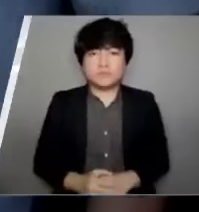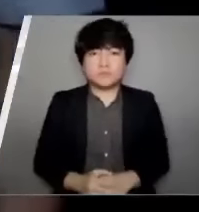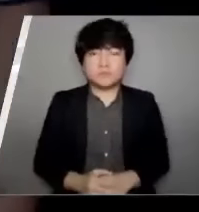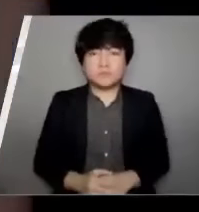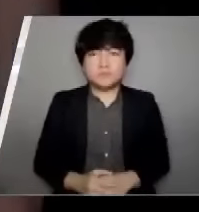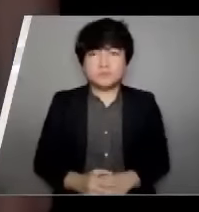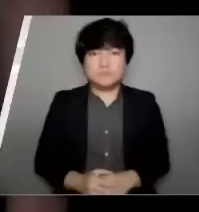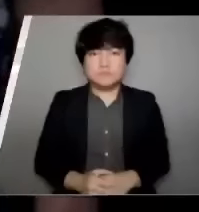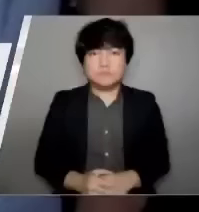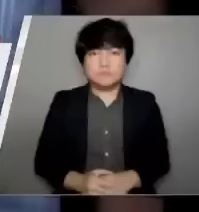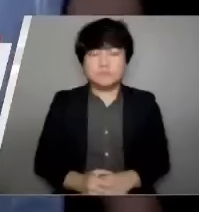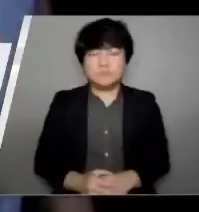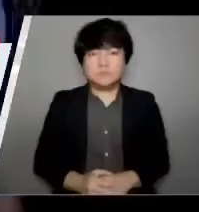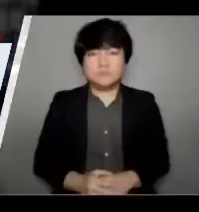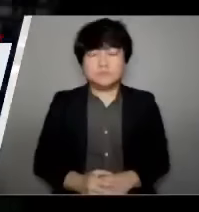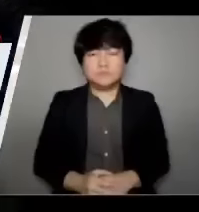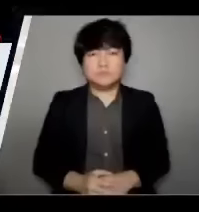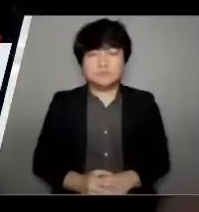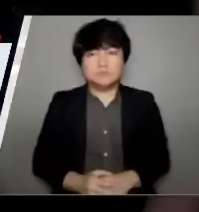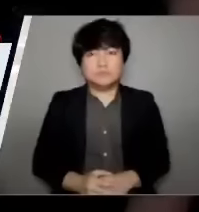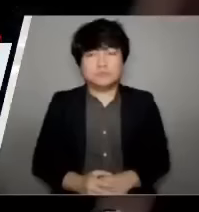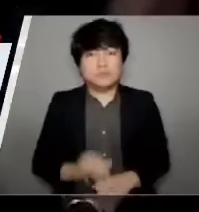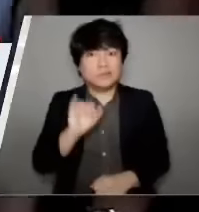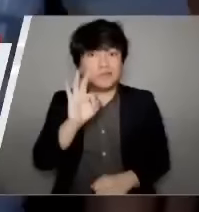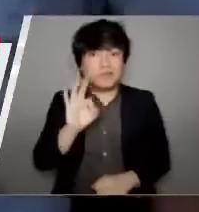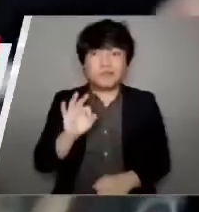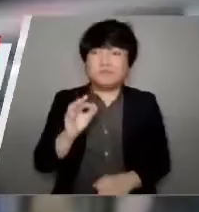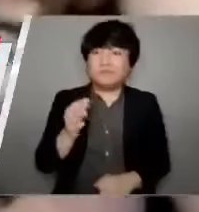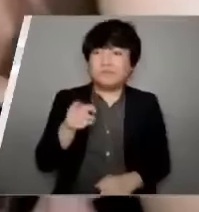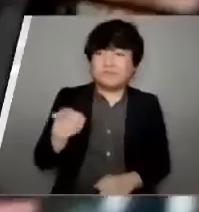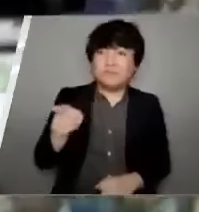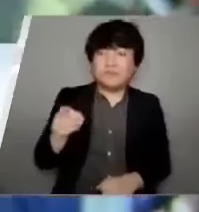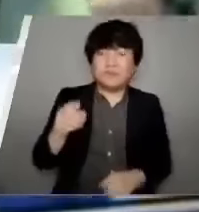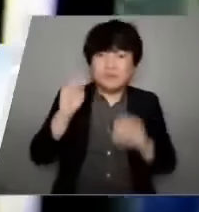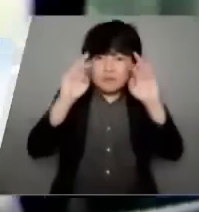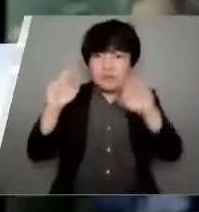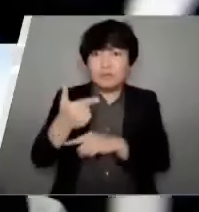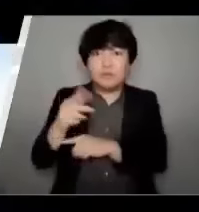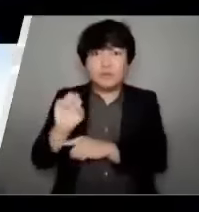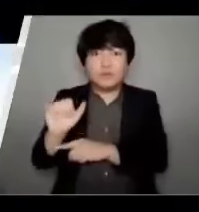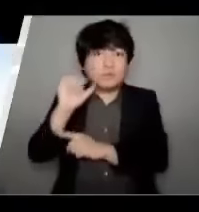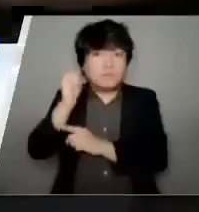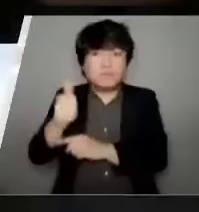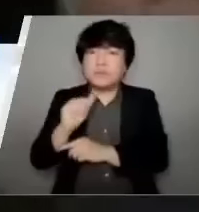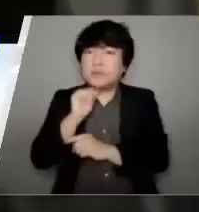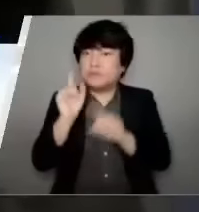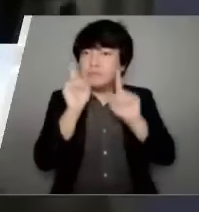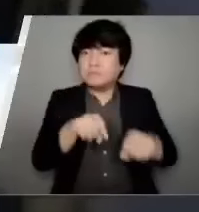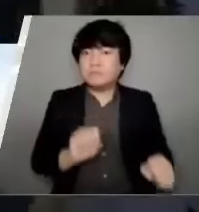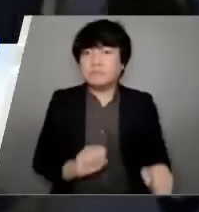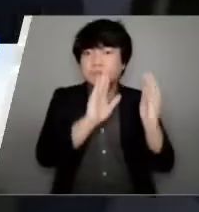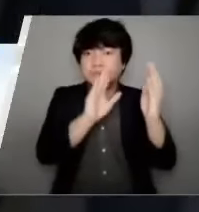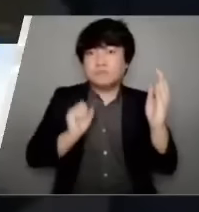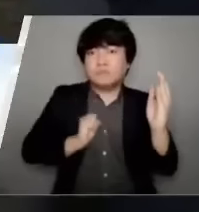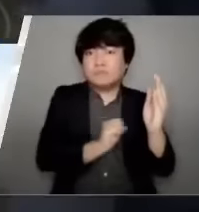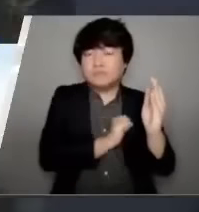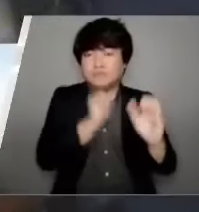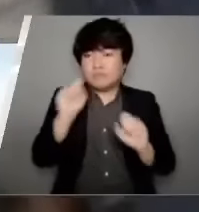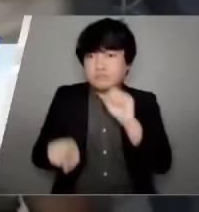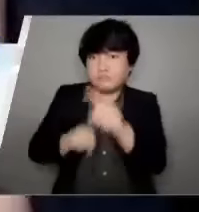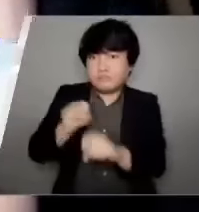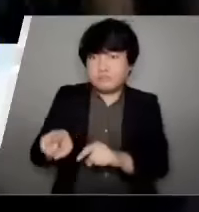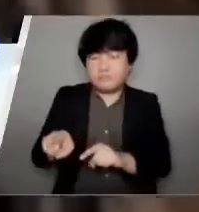Kung hindi pa rin dadalo sa pagdinig ng Senado bukas, posibleng ipaaresto na si suspended Bamban Mayor Alice Go. Giit ni Senate President Cheese